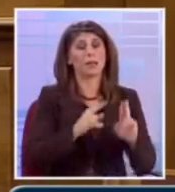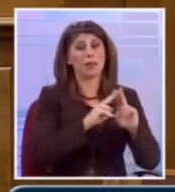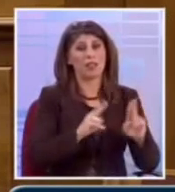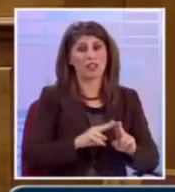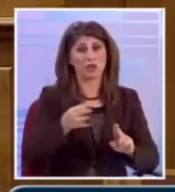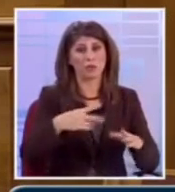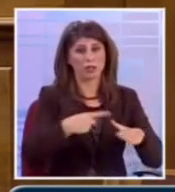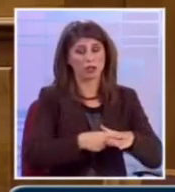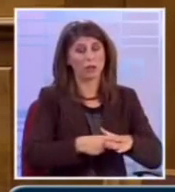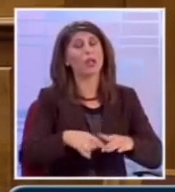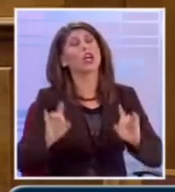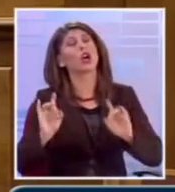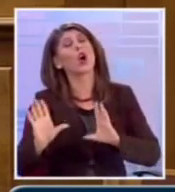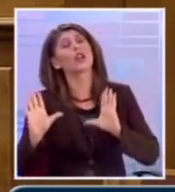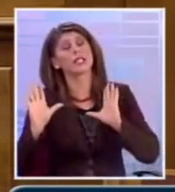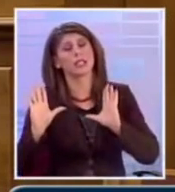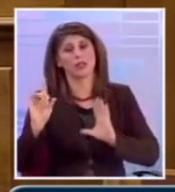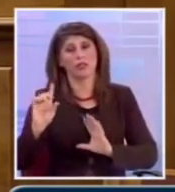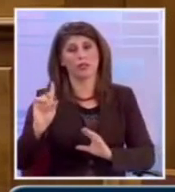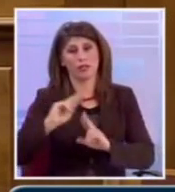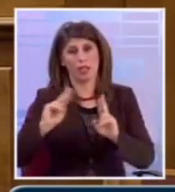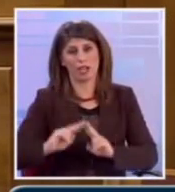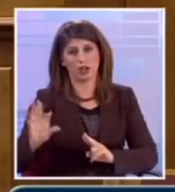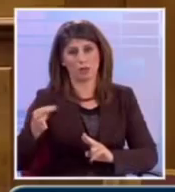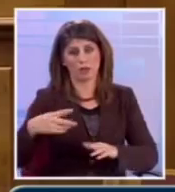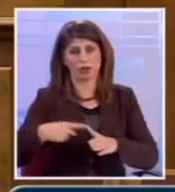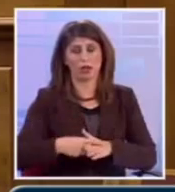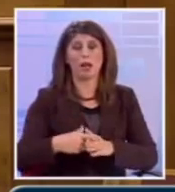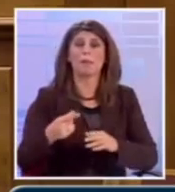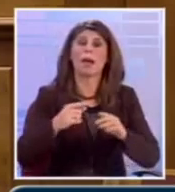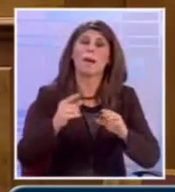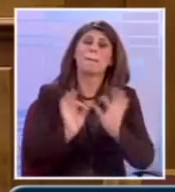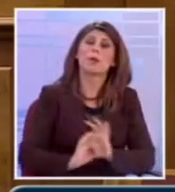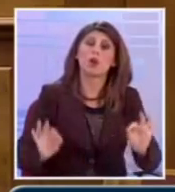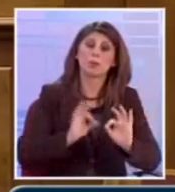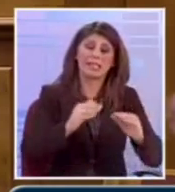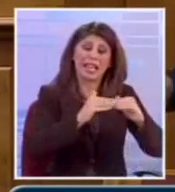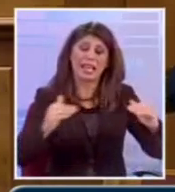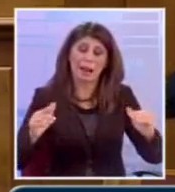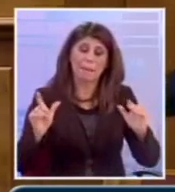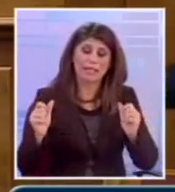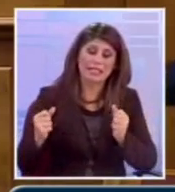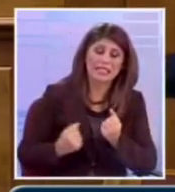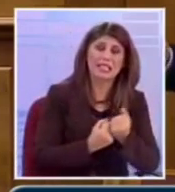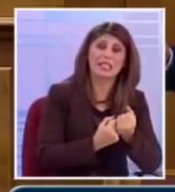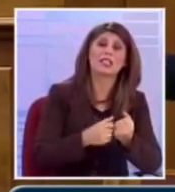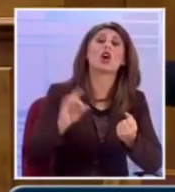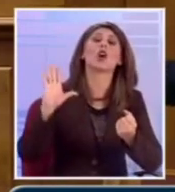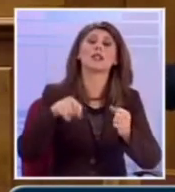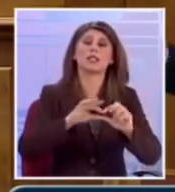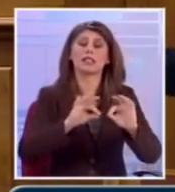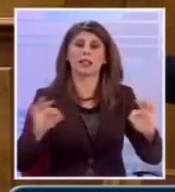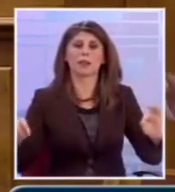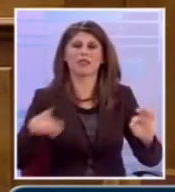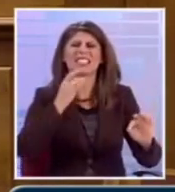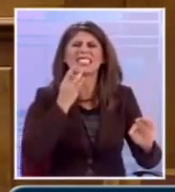χωρίς Δενταφ, είτε με προληπτική γραμμή στήριξης είτε χωρίς αυτήν. Εσείς τη σκληρή